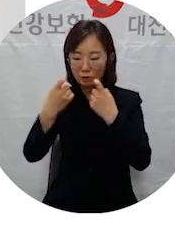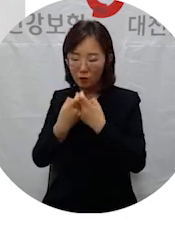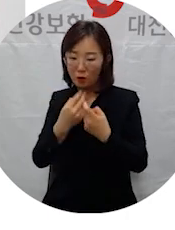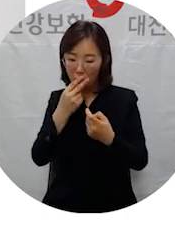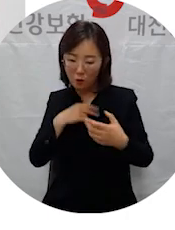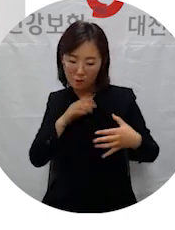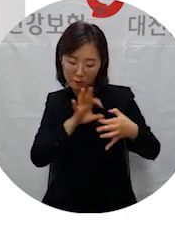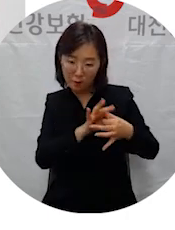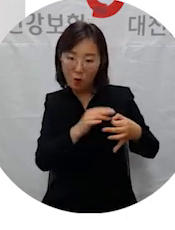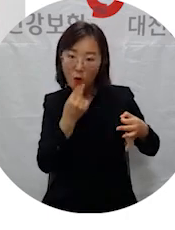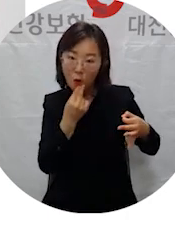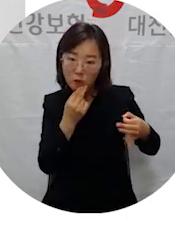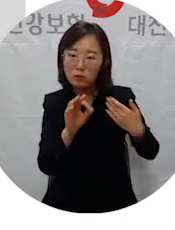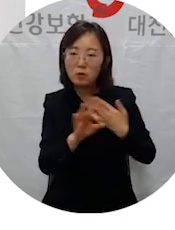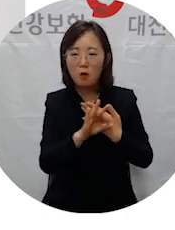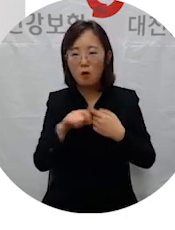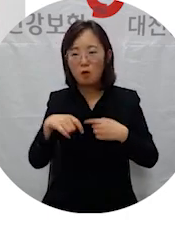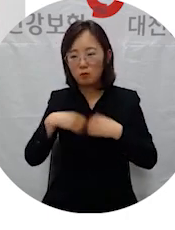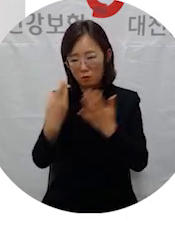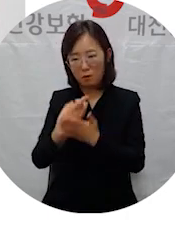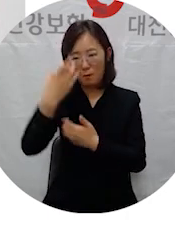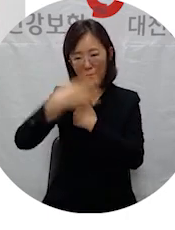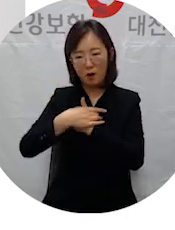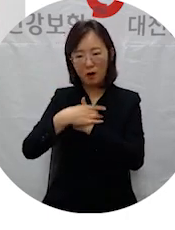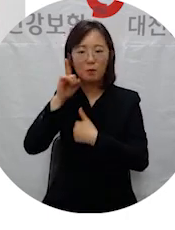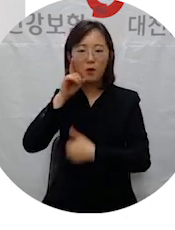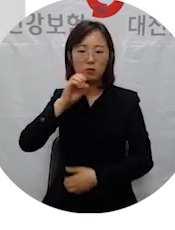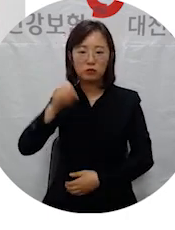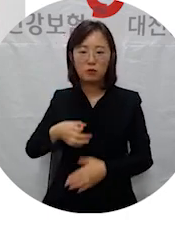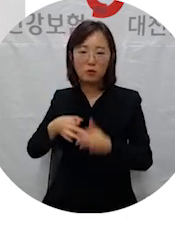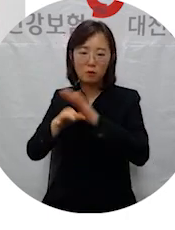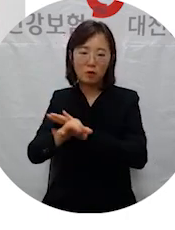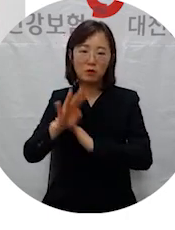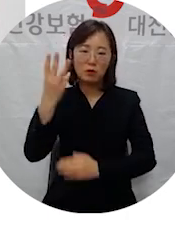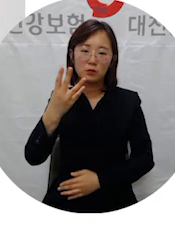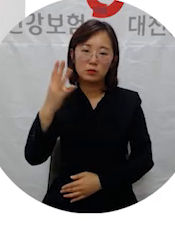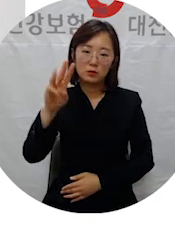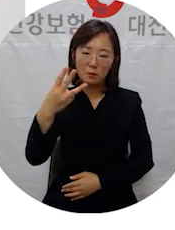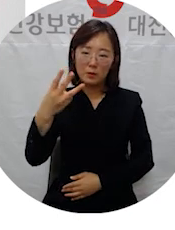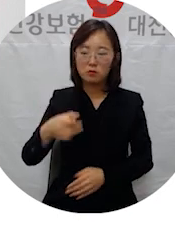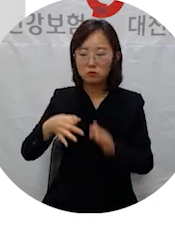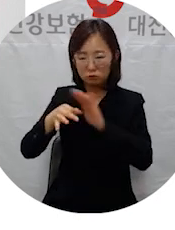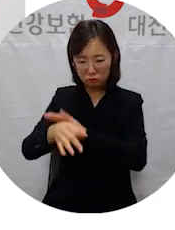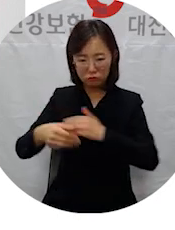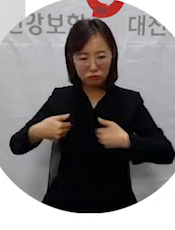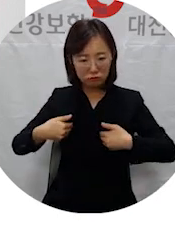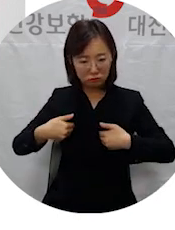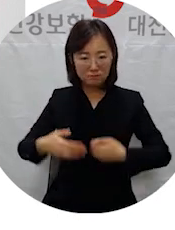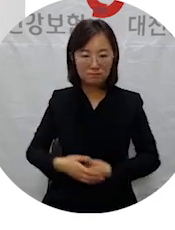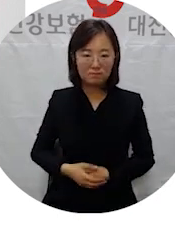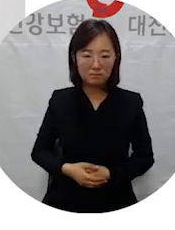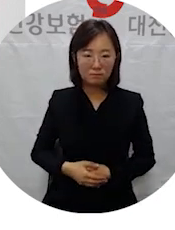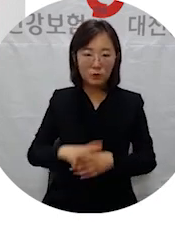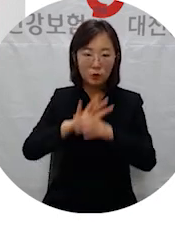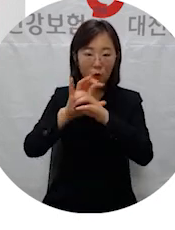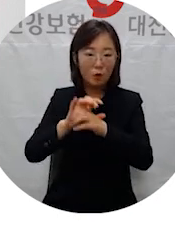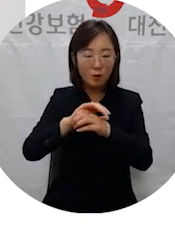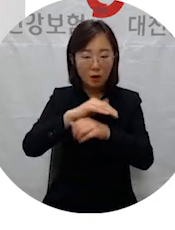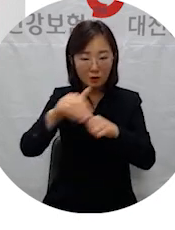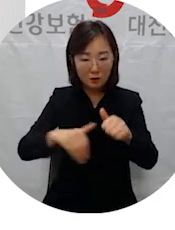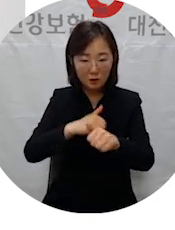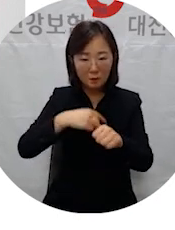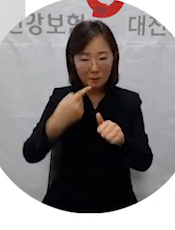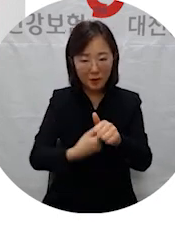수준입니다. 미국에서는 민간보험에 가입되어 있지 않으면 이 금액을 전부 본인이 부담해야